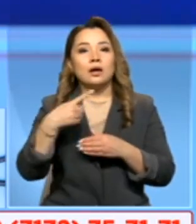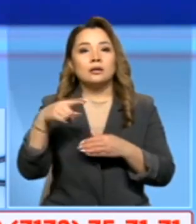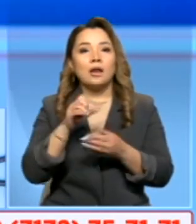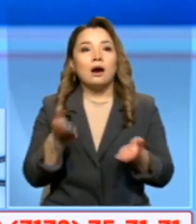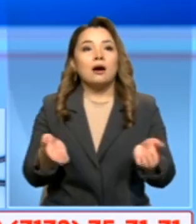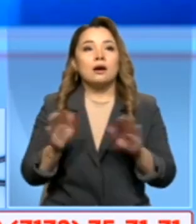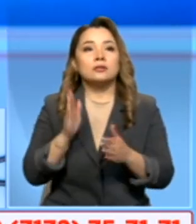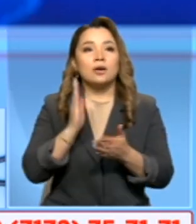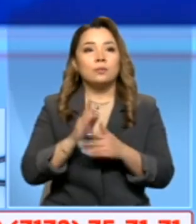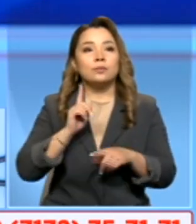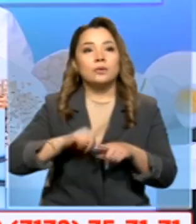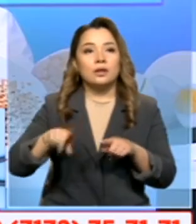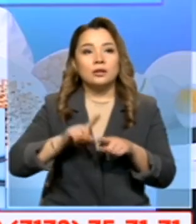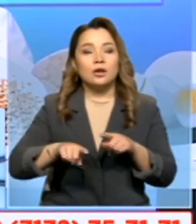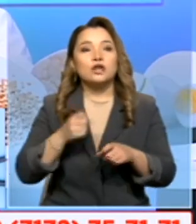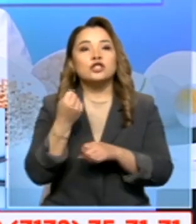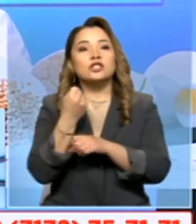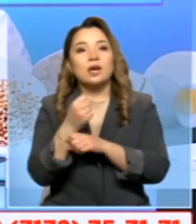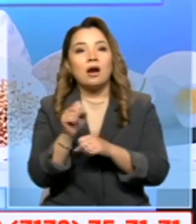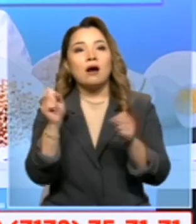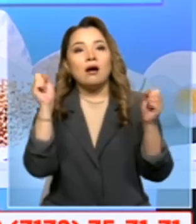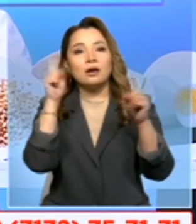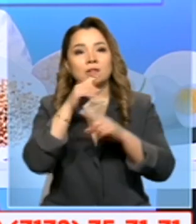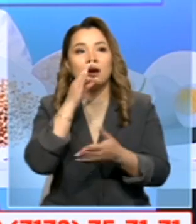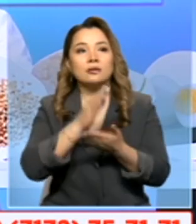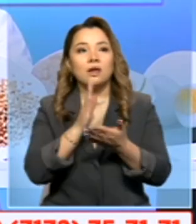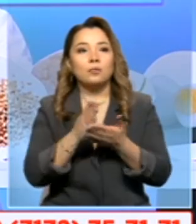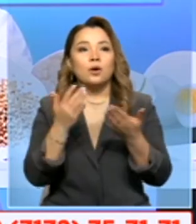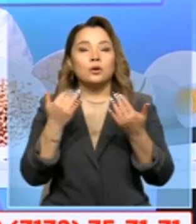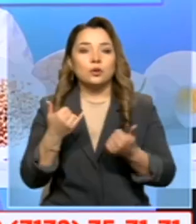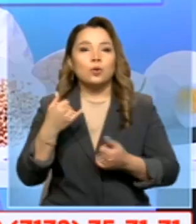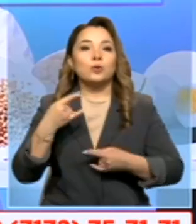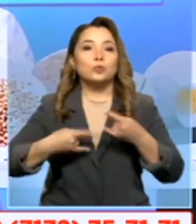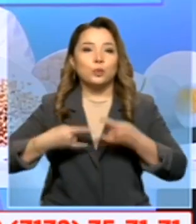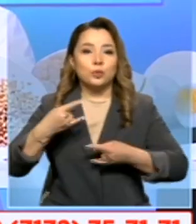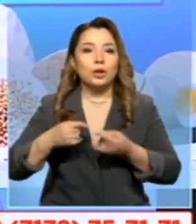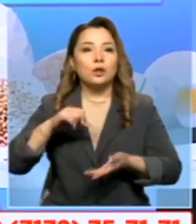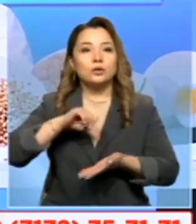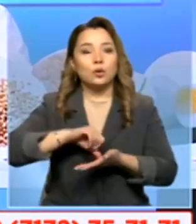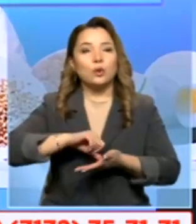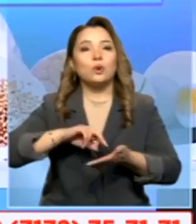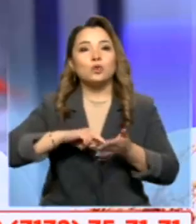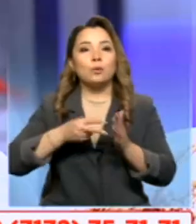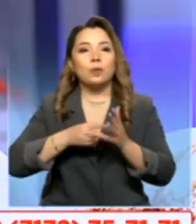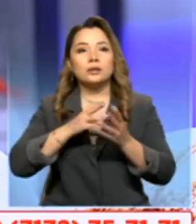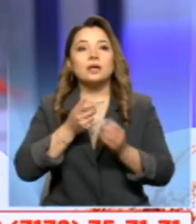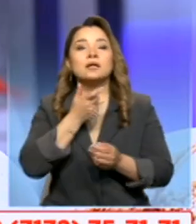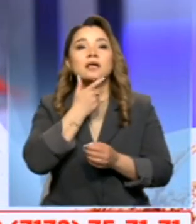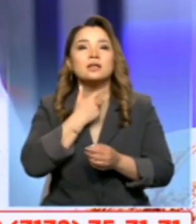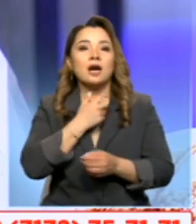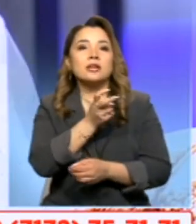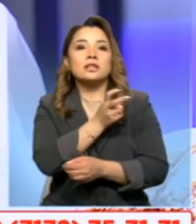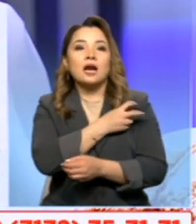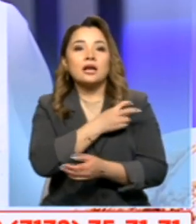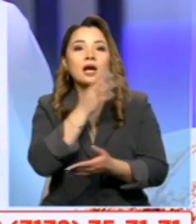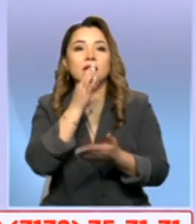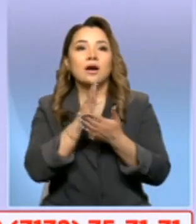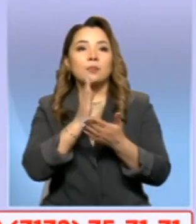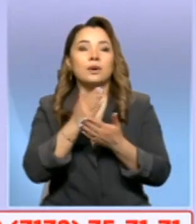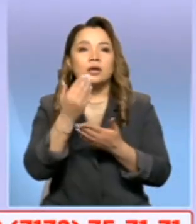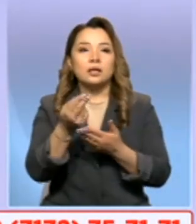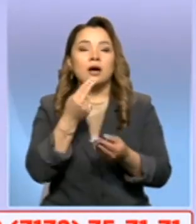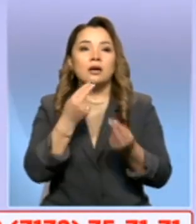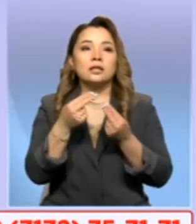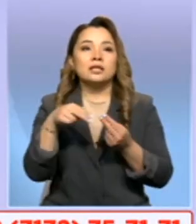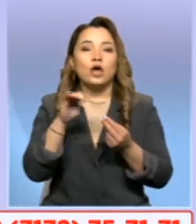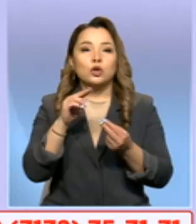уақыт қалды, содан кейін біз жеңімпаздарды анықтайтын боламыз. Бүгін студияда дәл осы жобаның эндокринолог дәрігері Махаббат Ибрагимқызы және диетолог